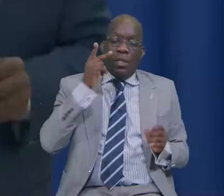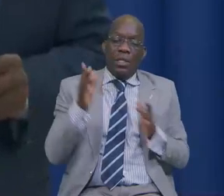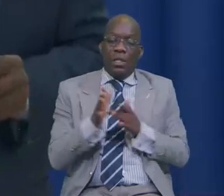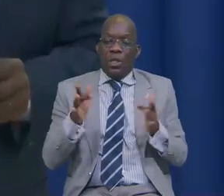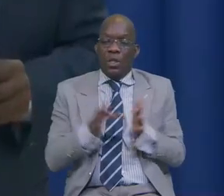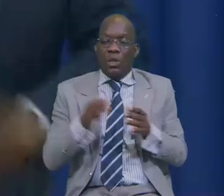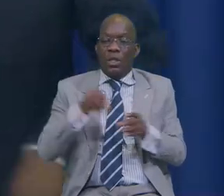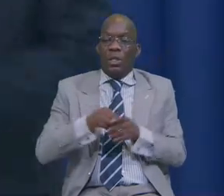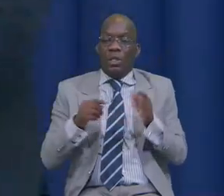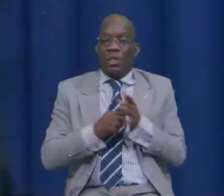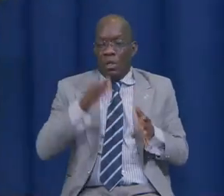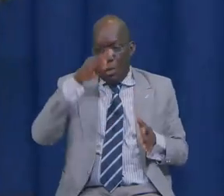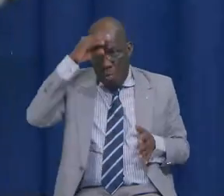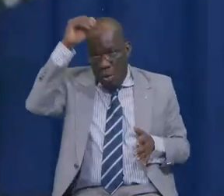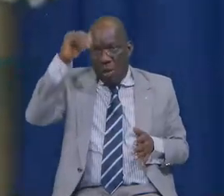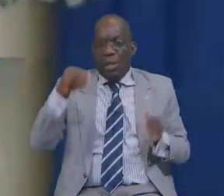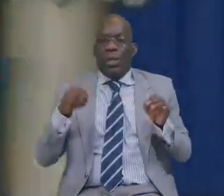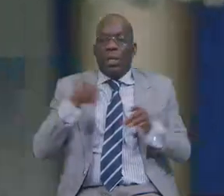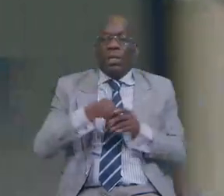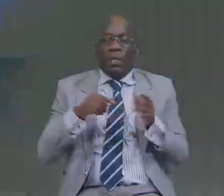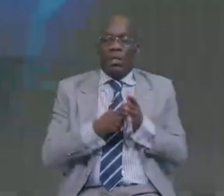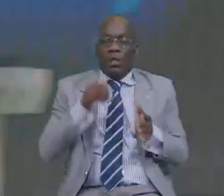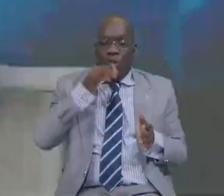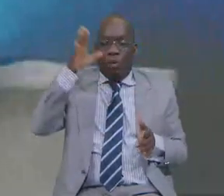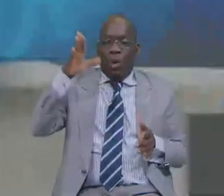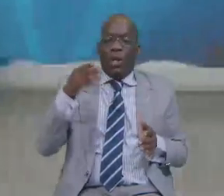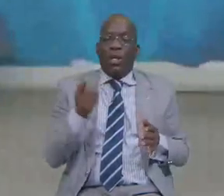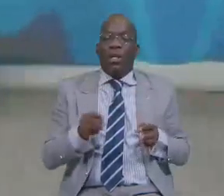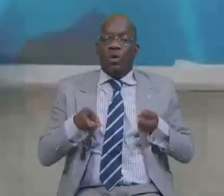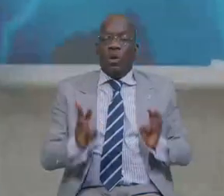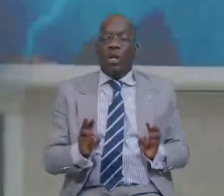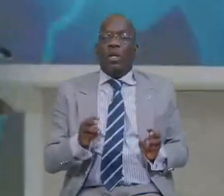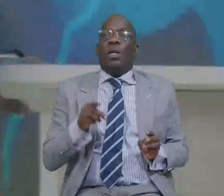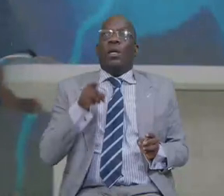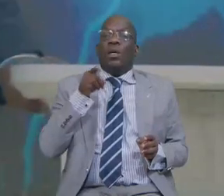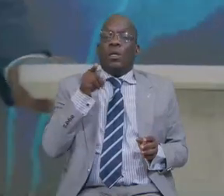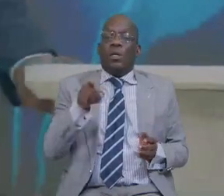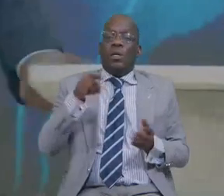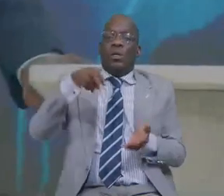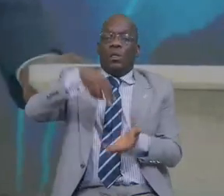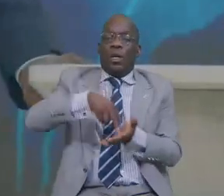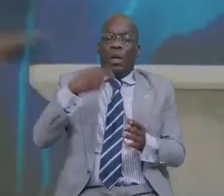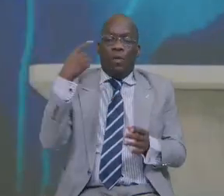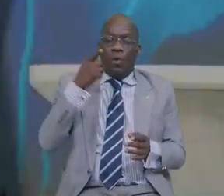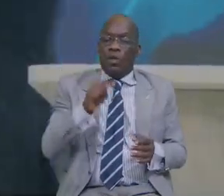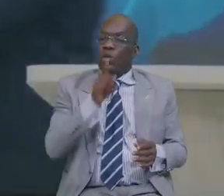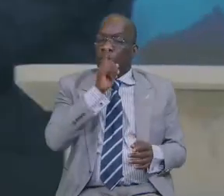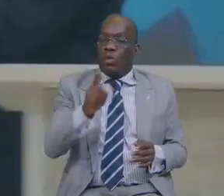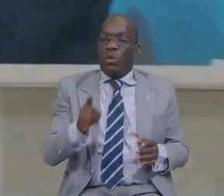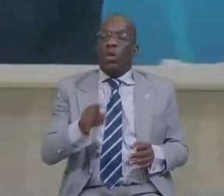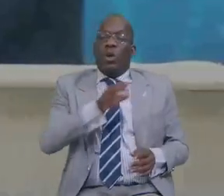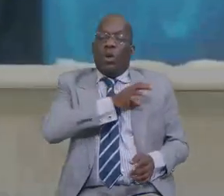homme, dans cette femme. Et la main dont il tient pour la vérité, courageux,